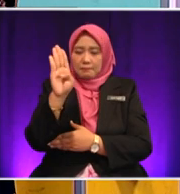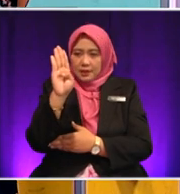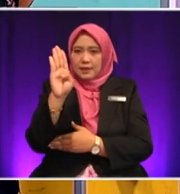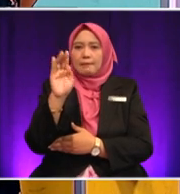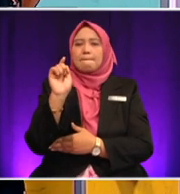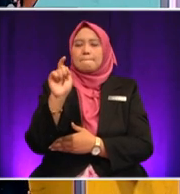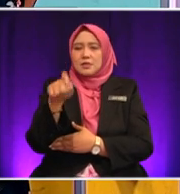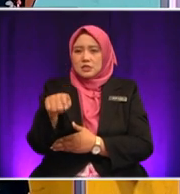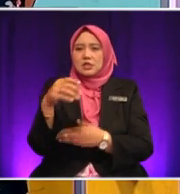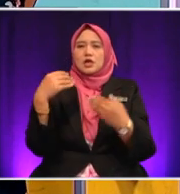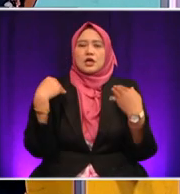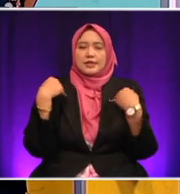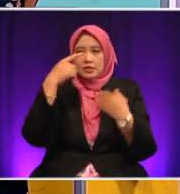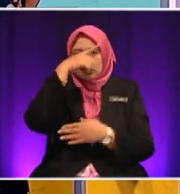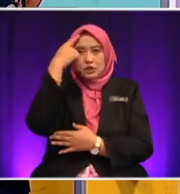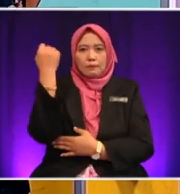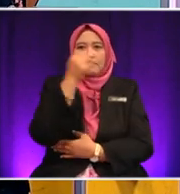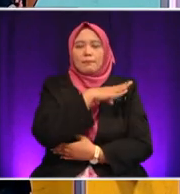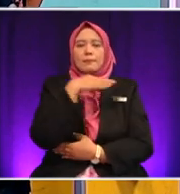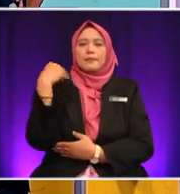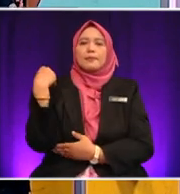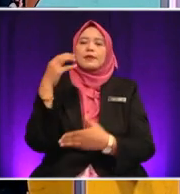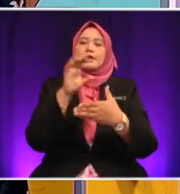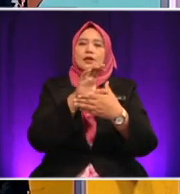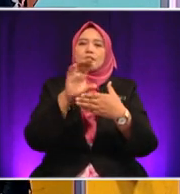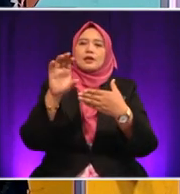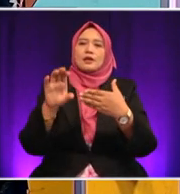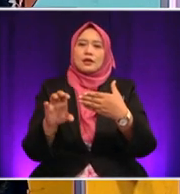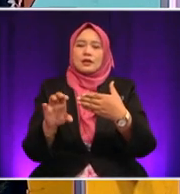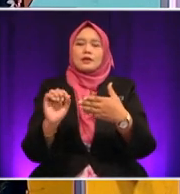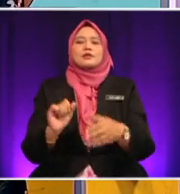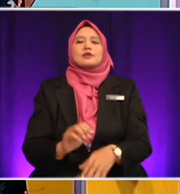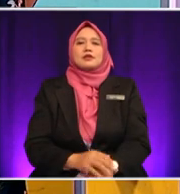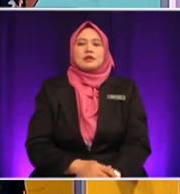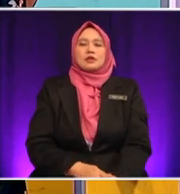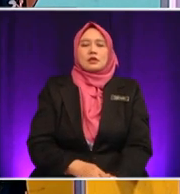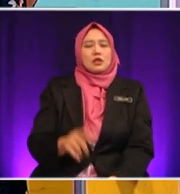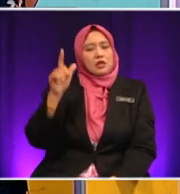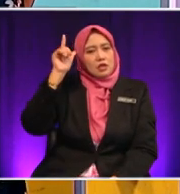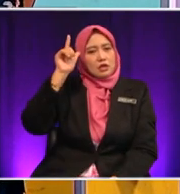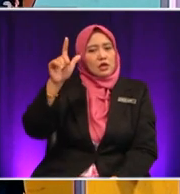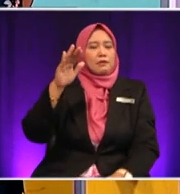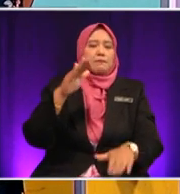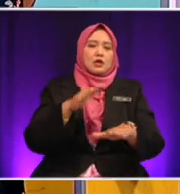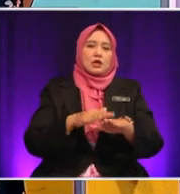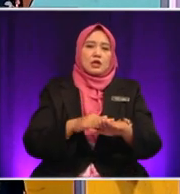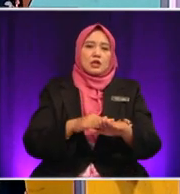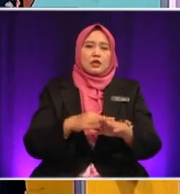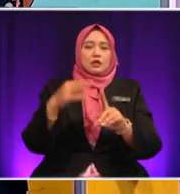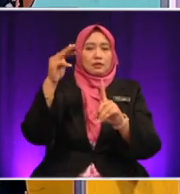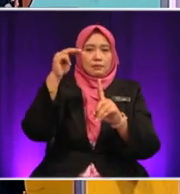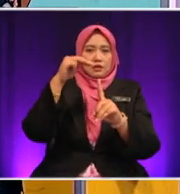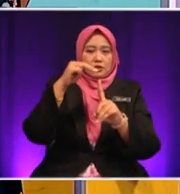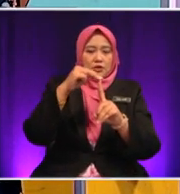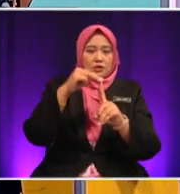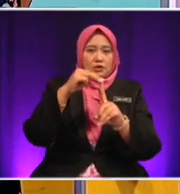dalam jawabannya tengok keadaan dan tengok keadaan Makkah 1 2 Okelah kan satu